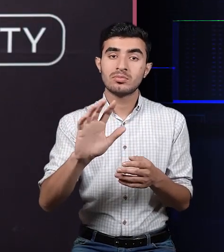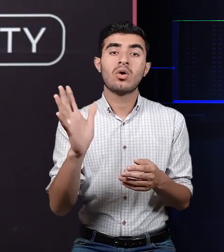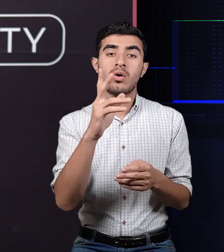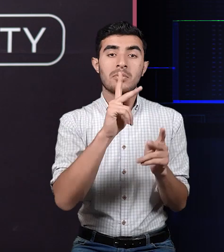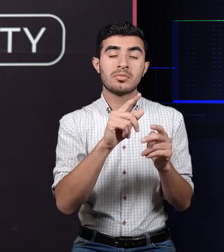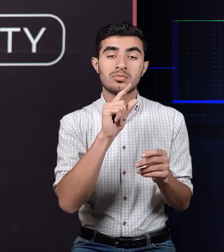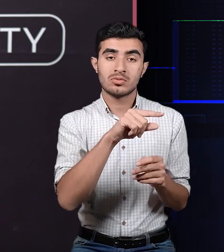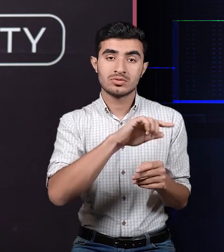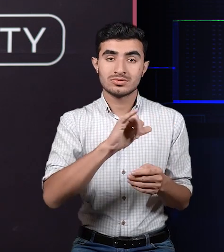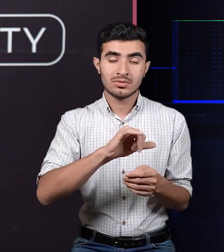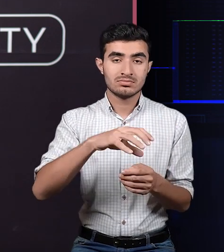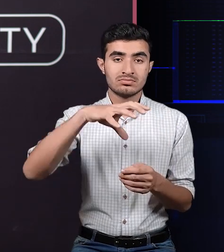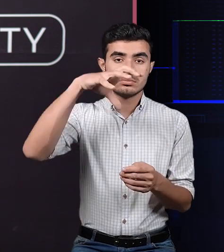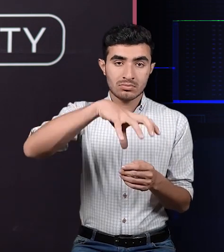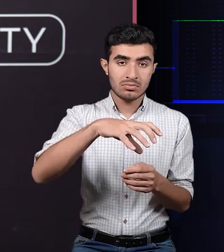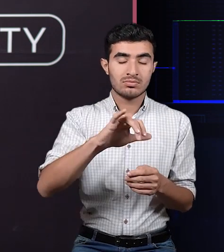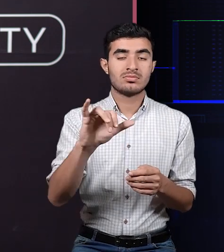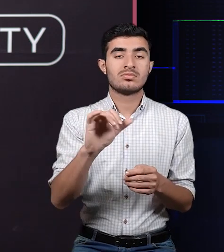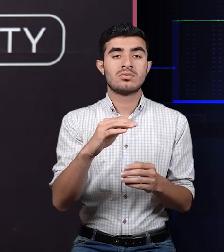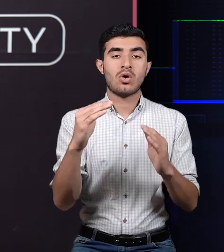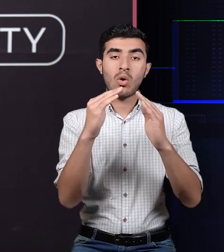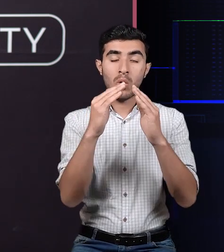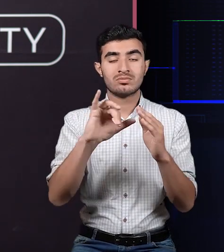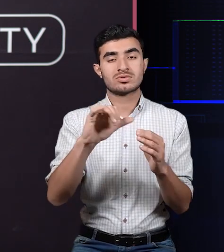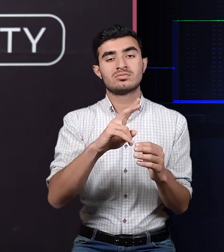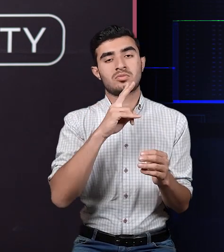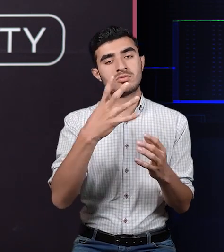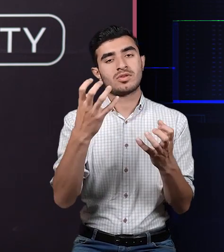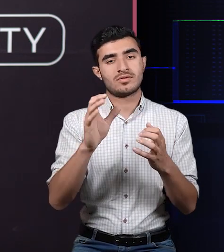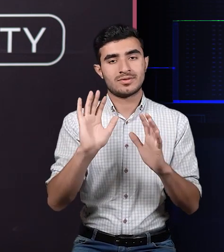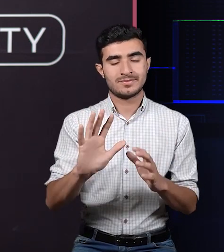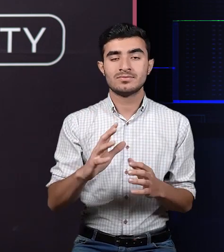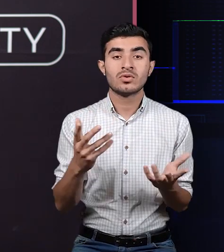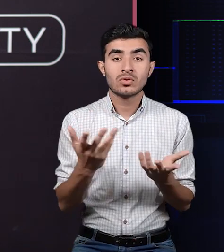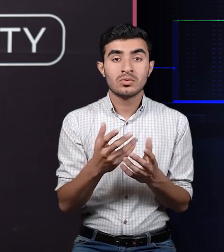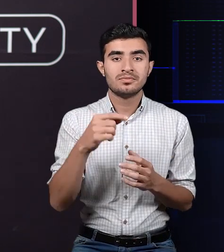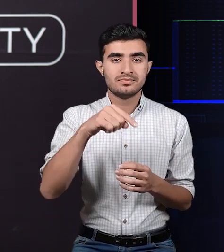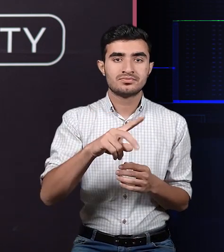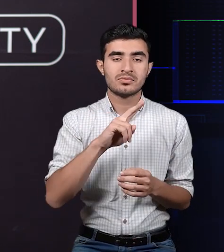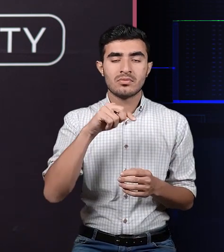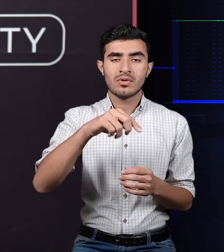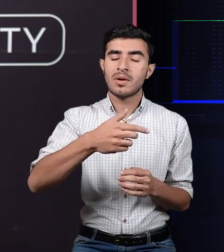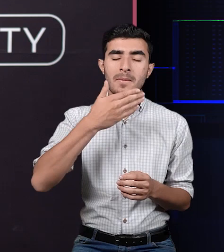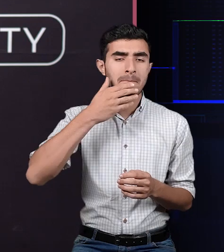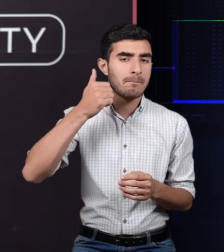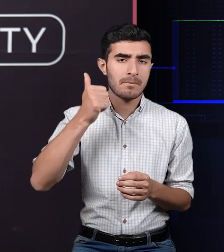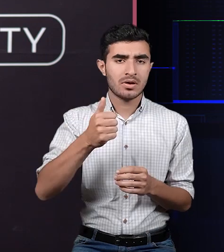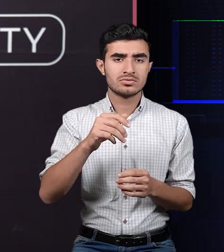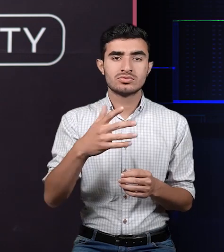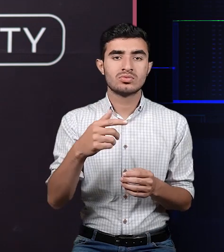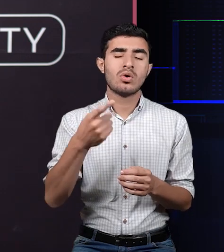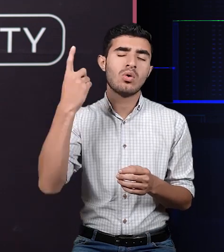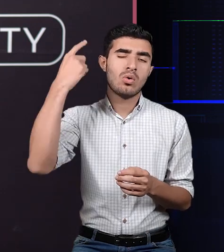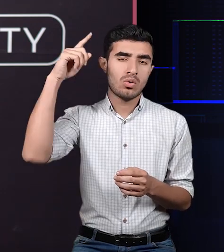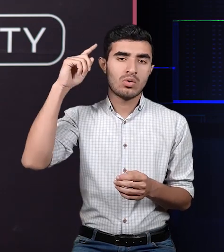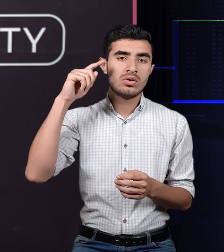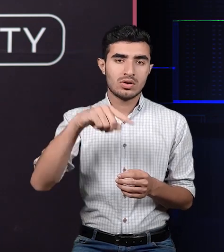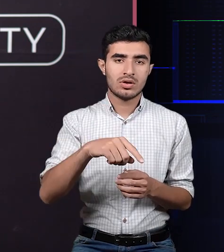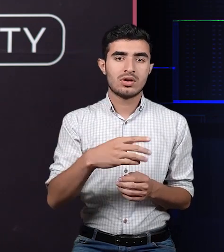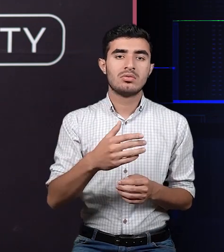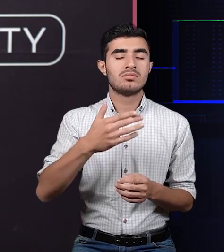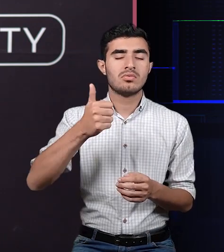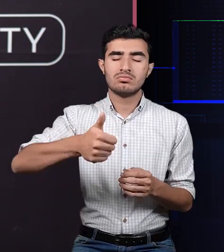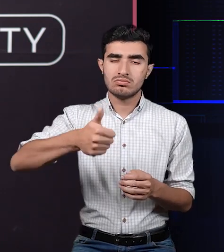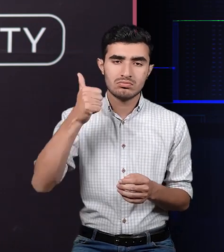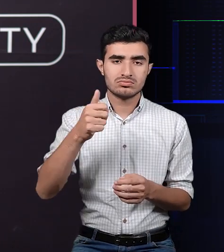وہ اس طرح کہ اس یونیورسٹی میں ایسے بڑے لوگوں نے تعلیم حاصل کی یا کسی طور ان کا